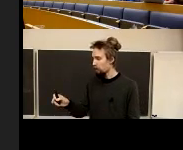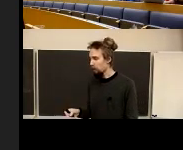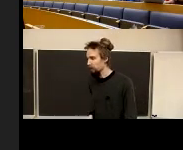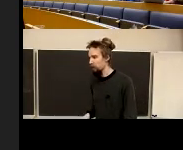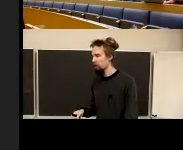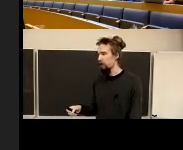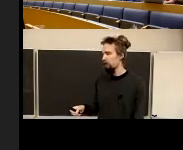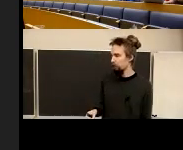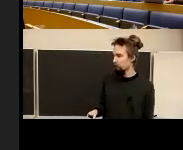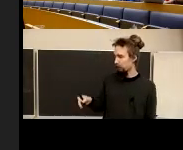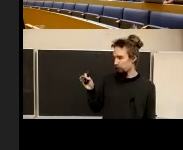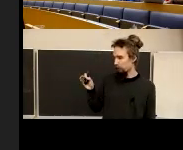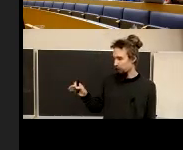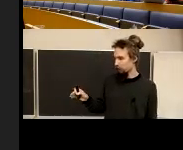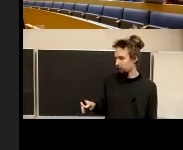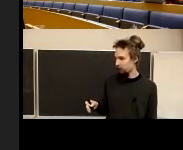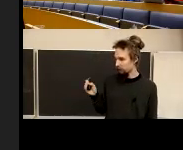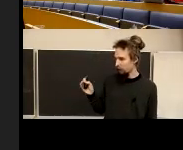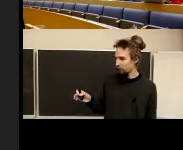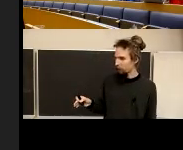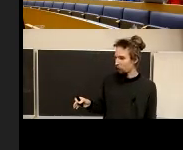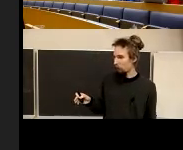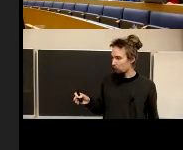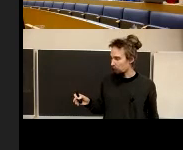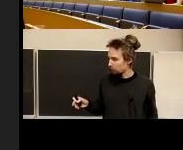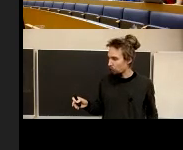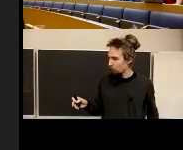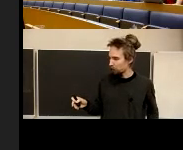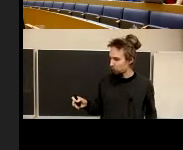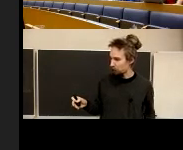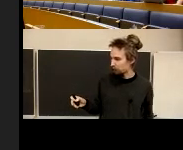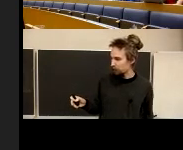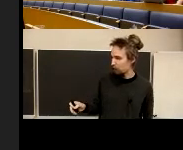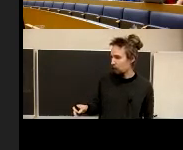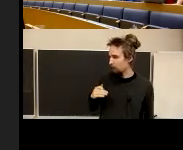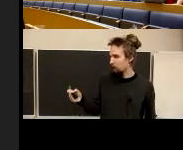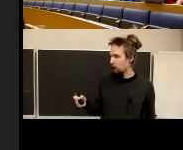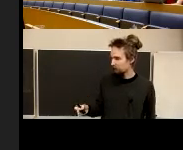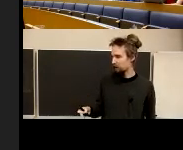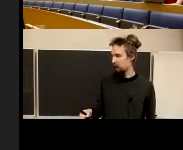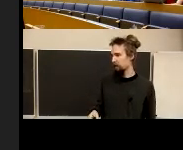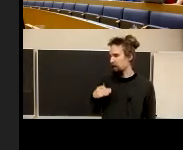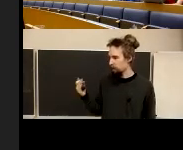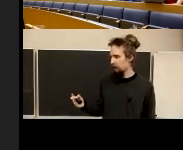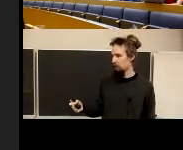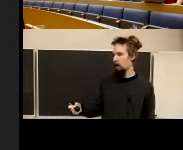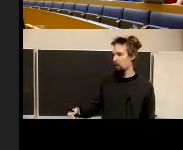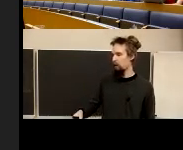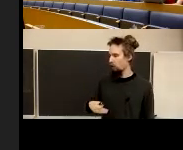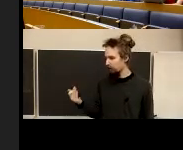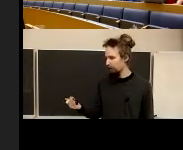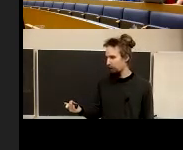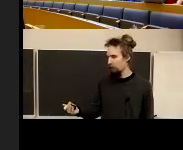tämmöinen Valleos-niminen filosofia, Chris Ledeby, on molemmat niin kuin kommentoinut tätä teemaa. Meidän kapasiteetti ihmetellä